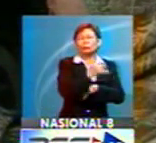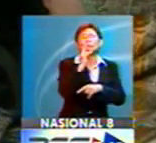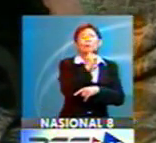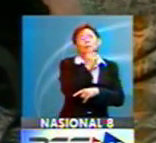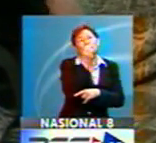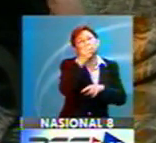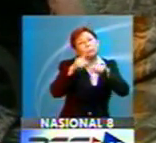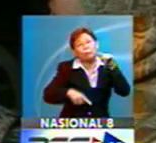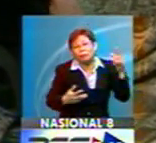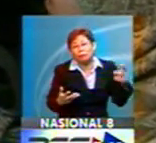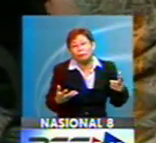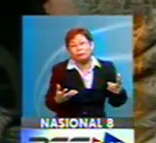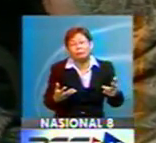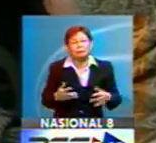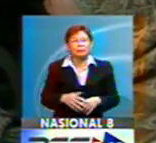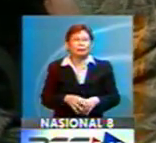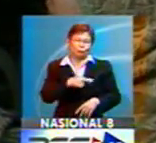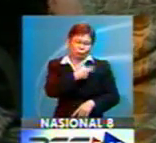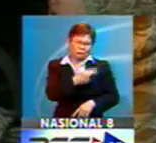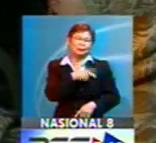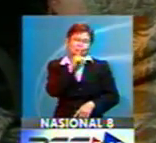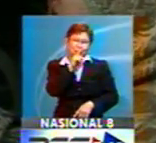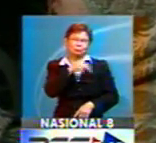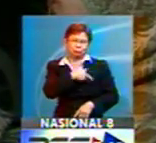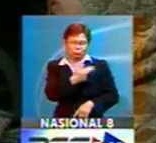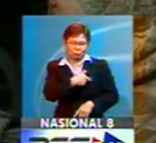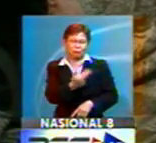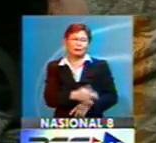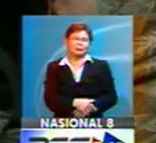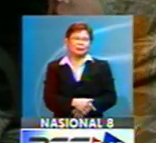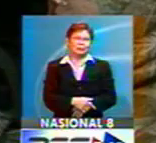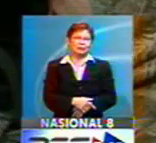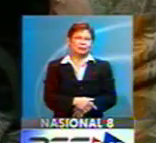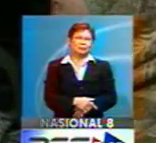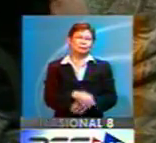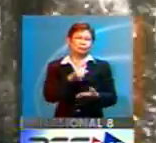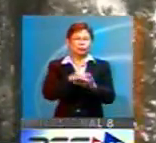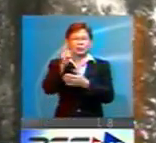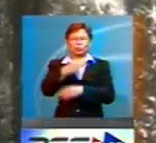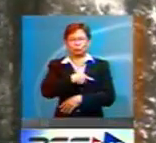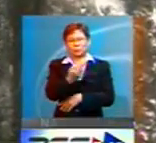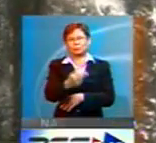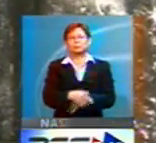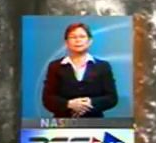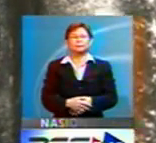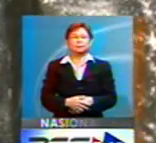saja. So, you rugi tak? Rugi, mesti rugi. Dalam bisnes, mesti rugi lah. Itu sajalah.